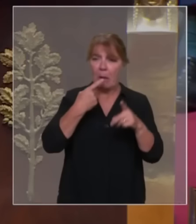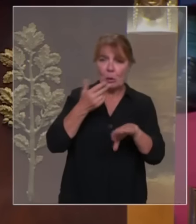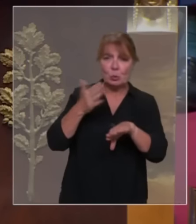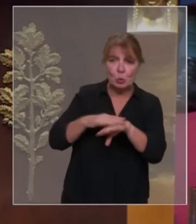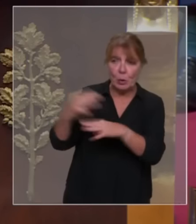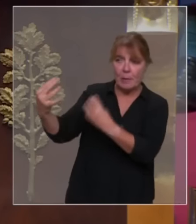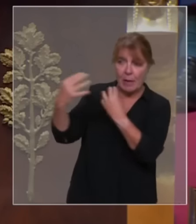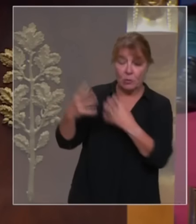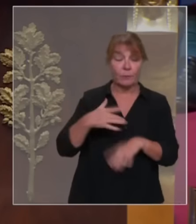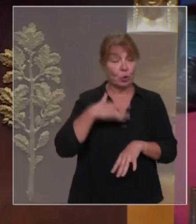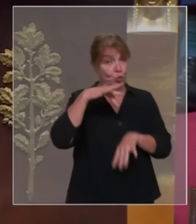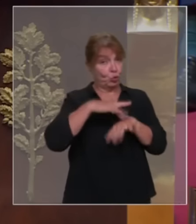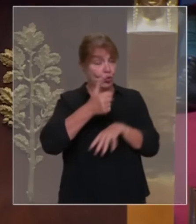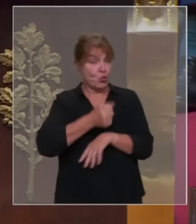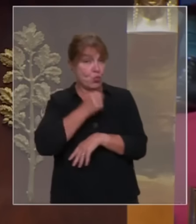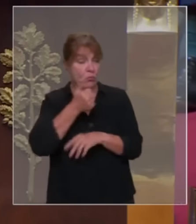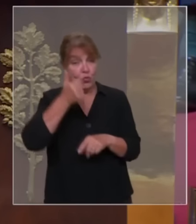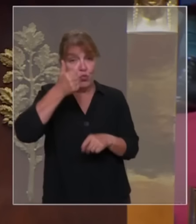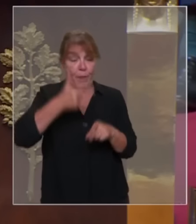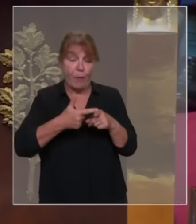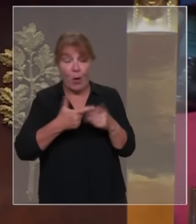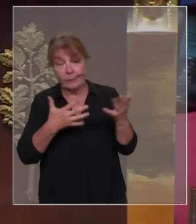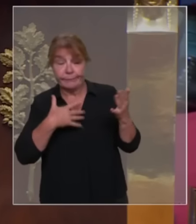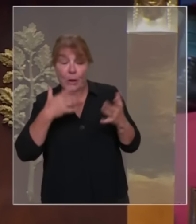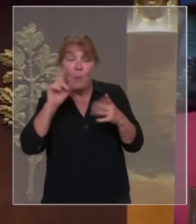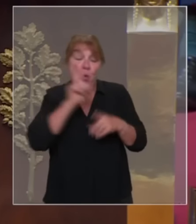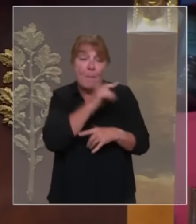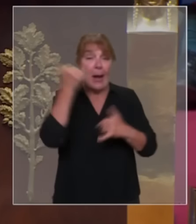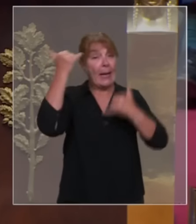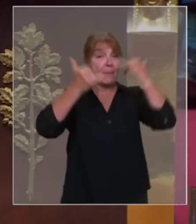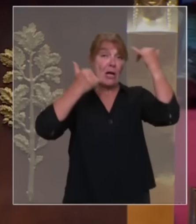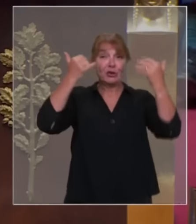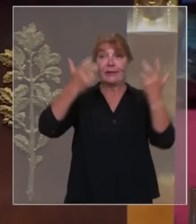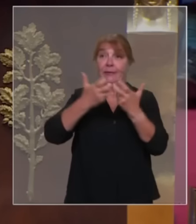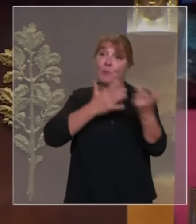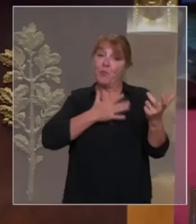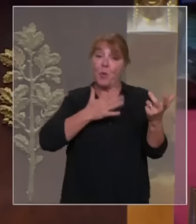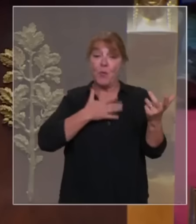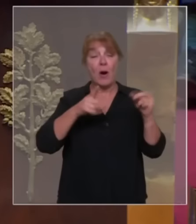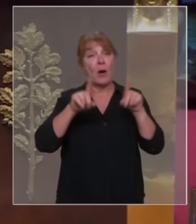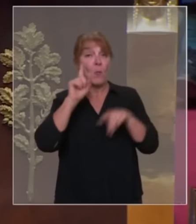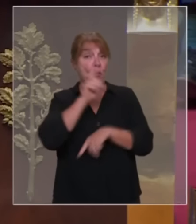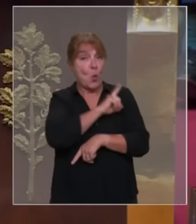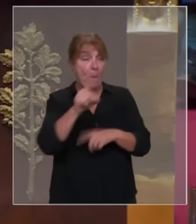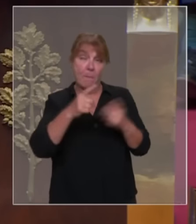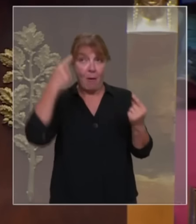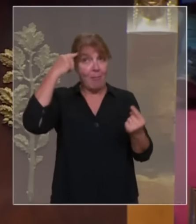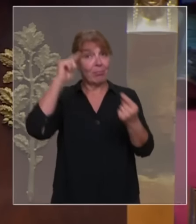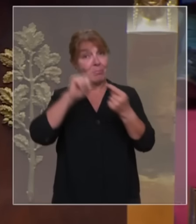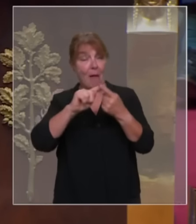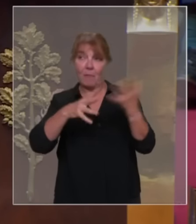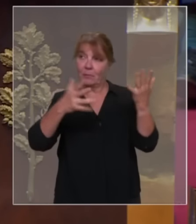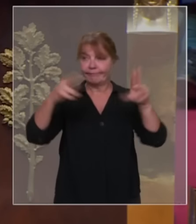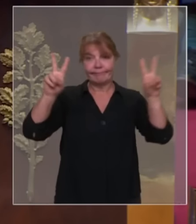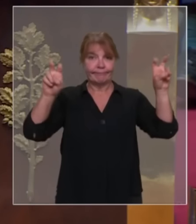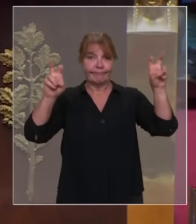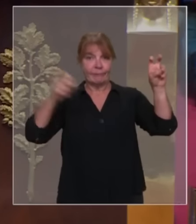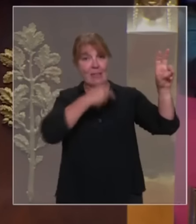J'ai même un jour, dans un moment d'utopie, imaginé qu'on pouvait en faire un sujet d'intelligence nationale.